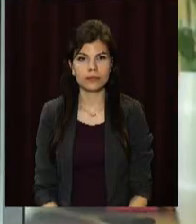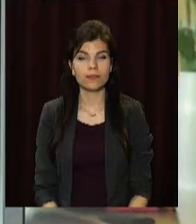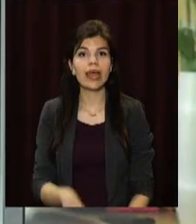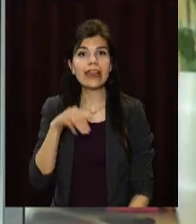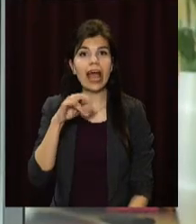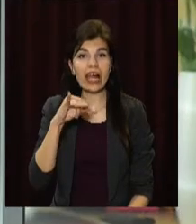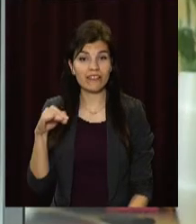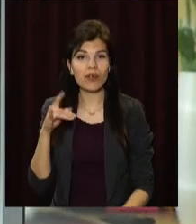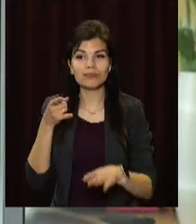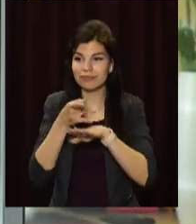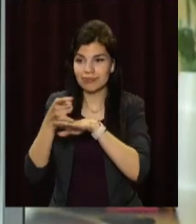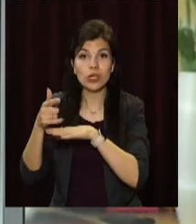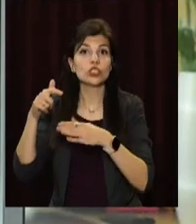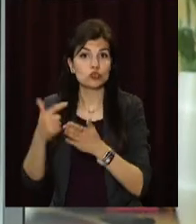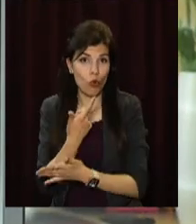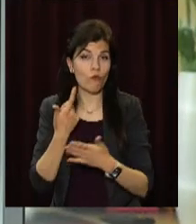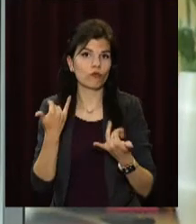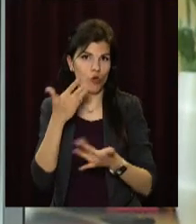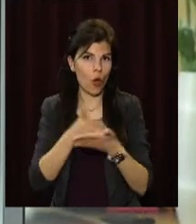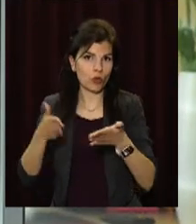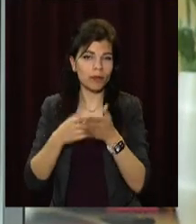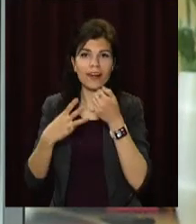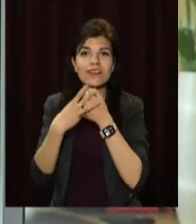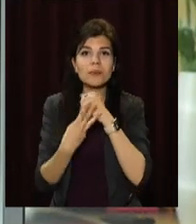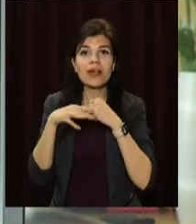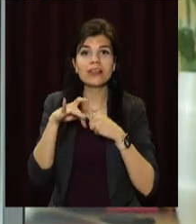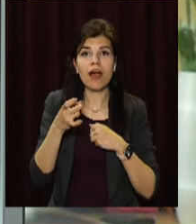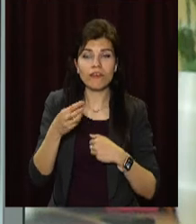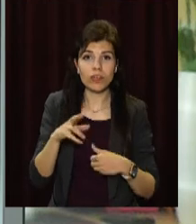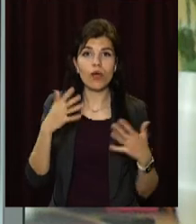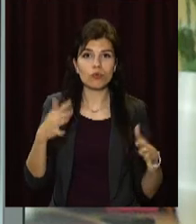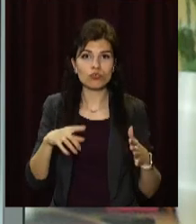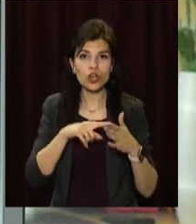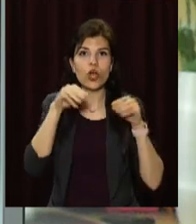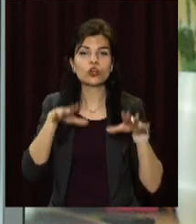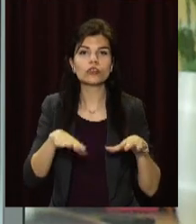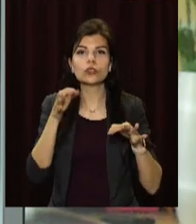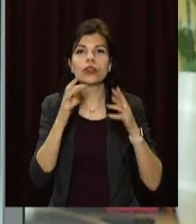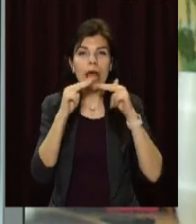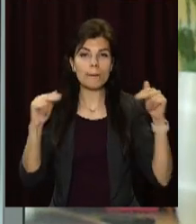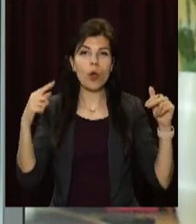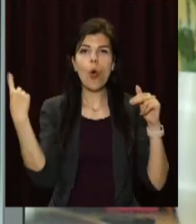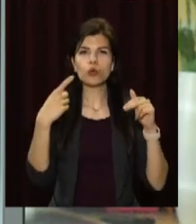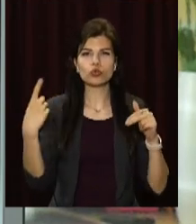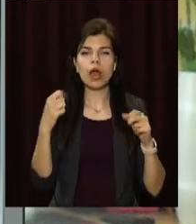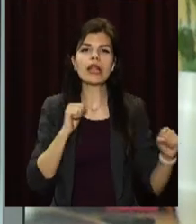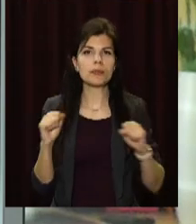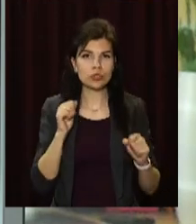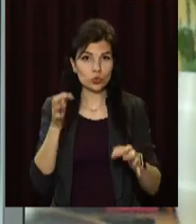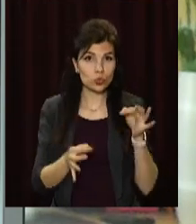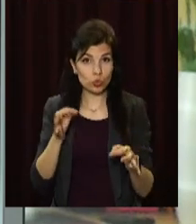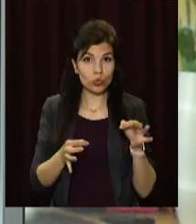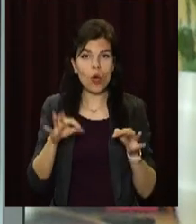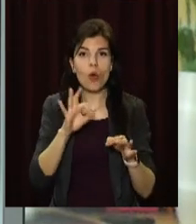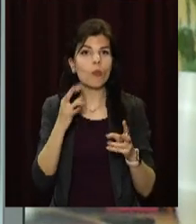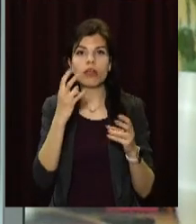Тарифи на паркування знову скасували. 18 травня набрало чинності рішення Дніпропетровського окружного адміністративного суду